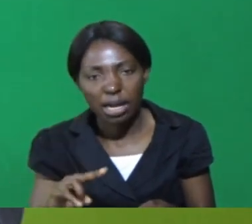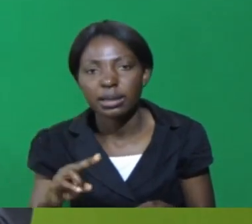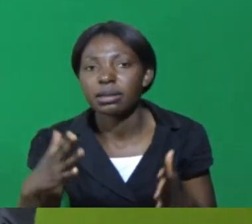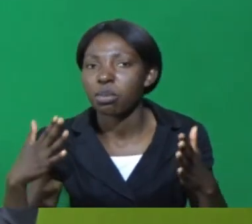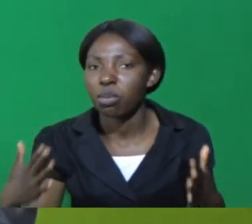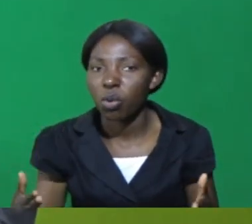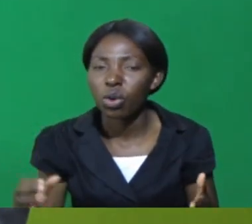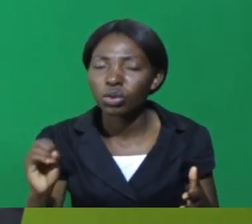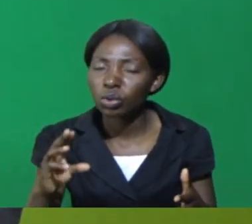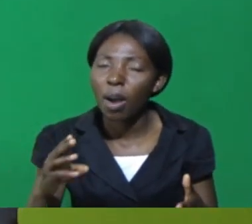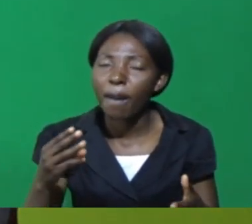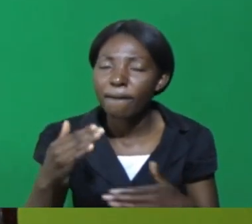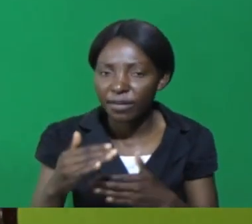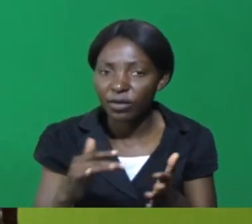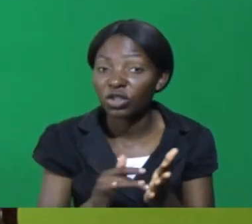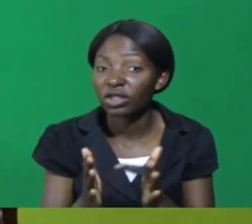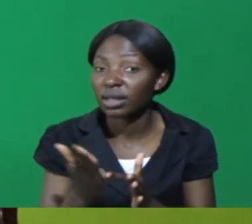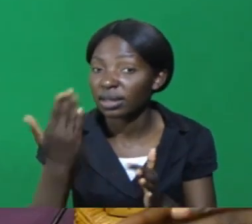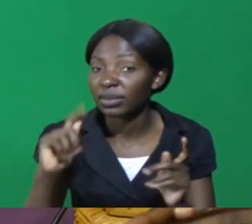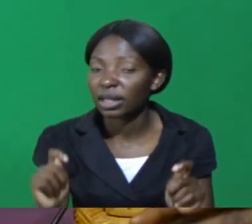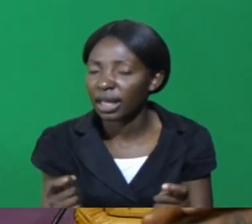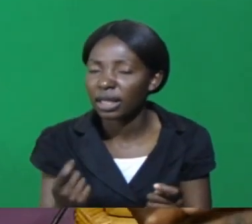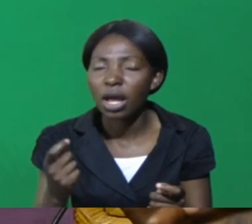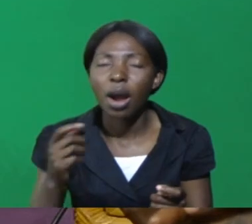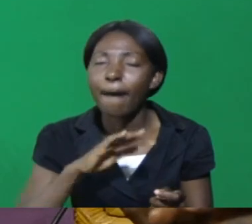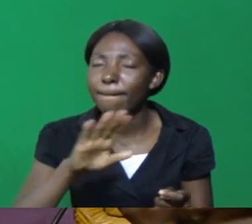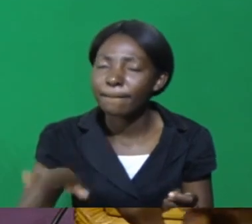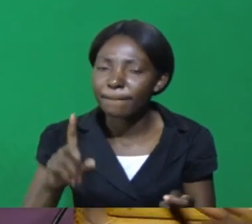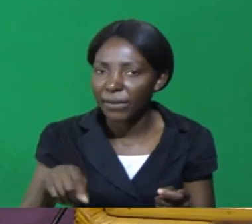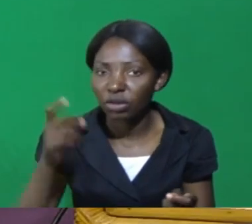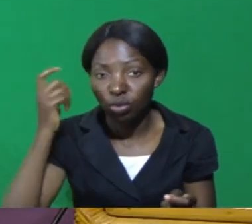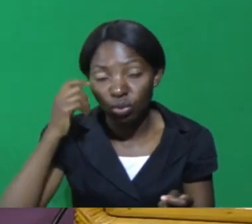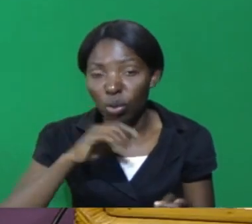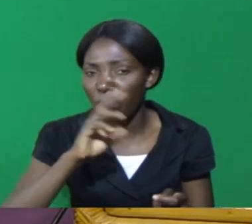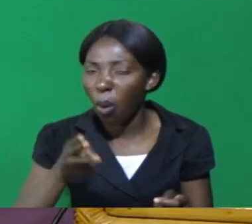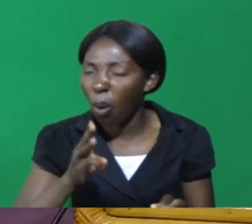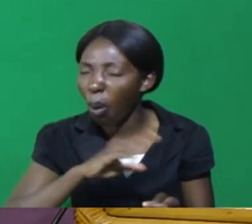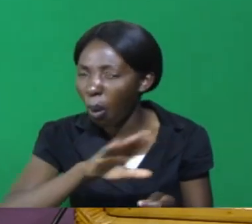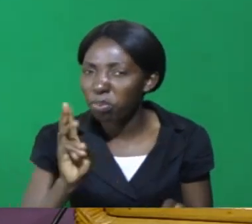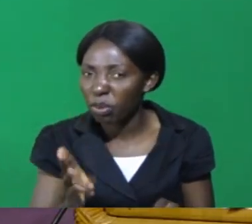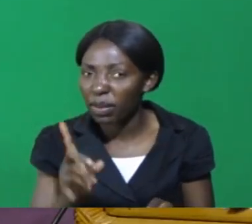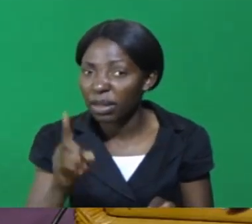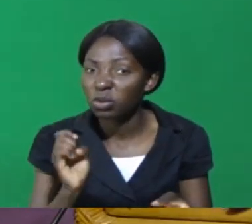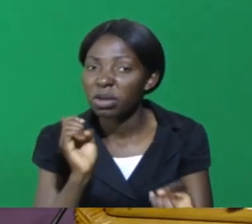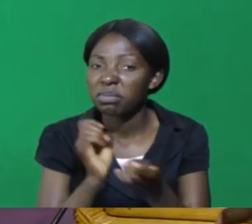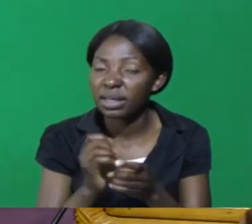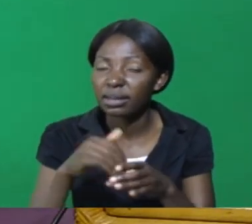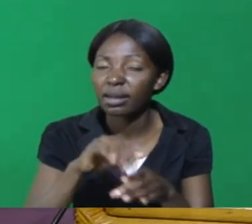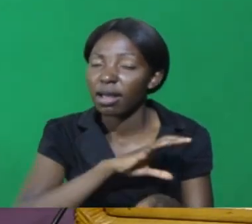kunenge kuine chimiro chakadai pakunamata. Besides kungojeka pastor, unobva wangwara woziva pasiri